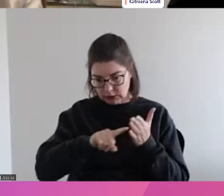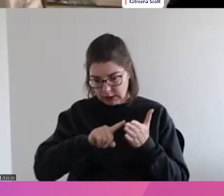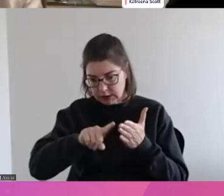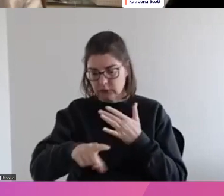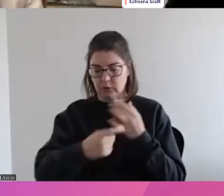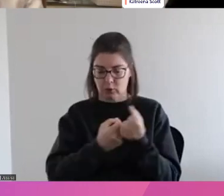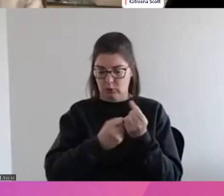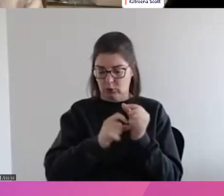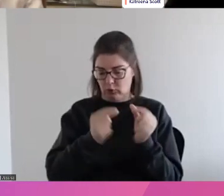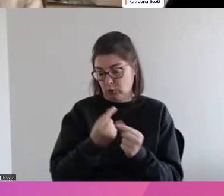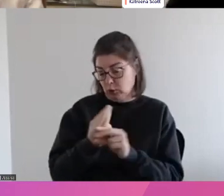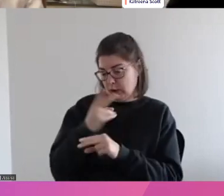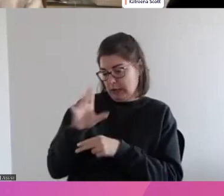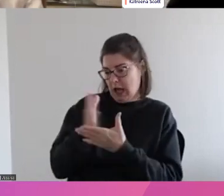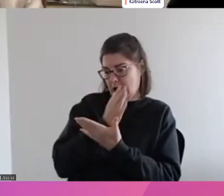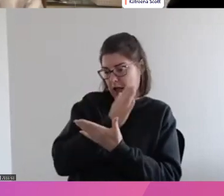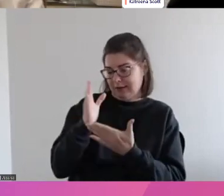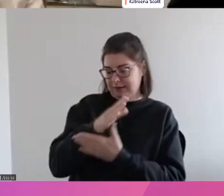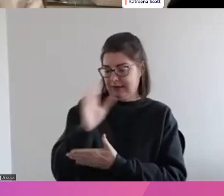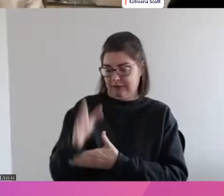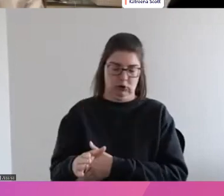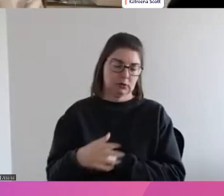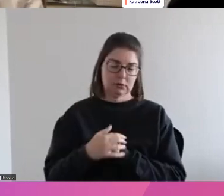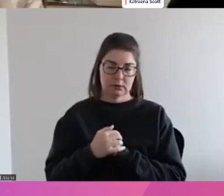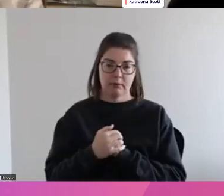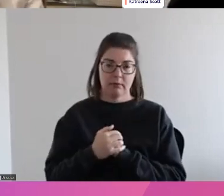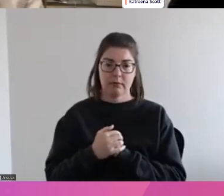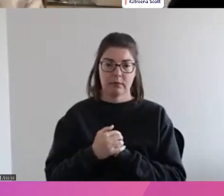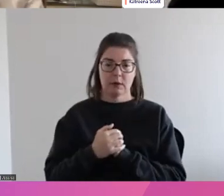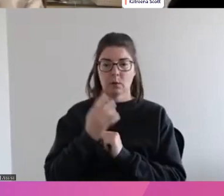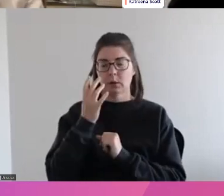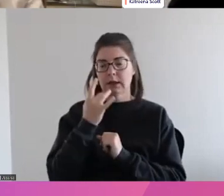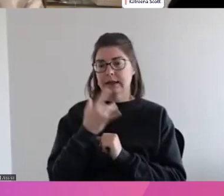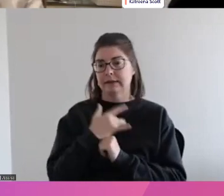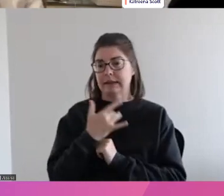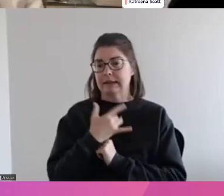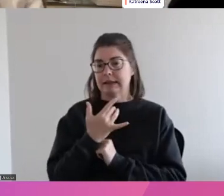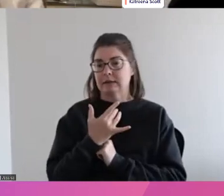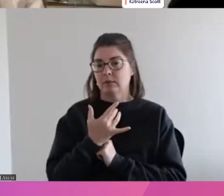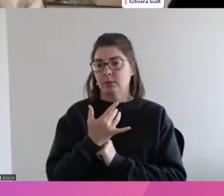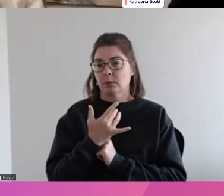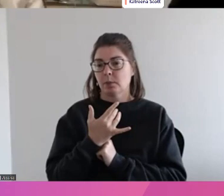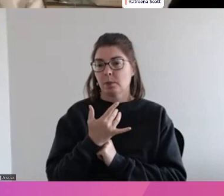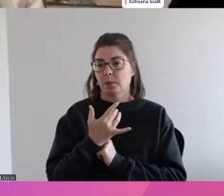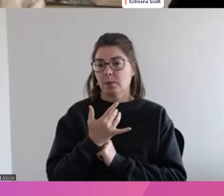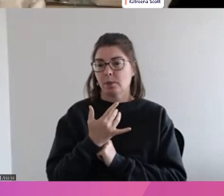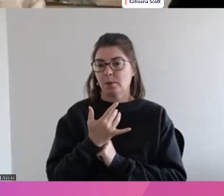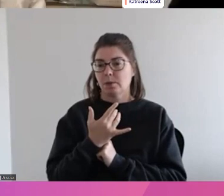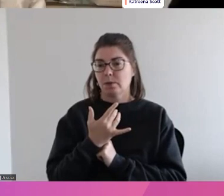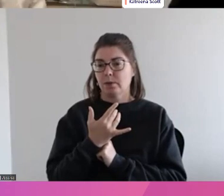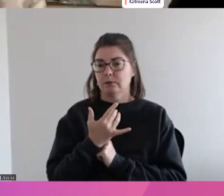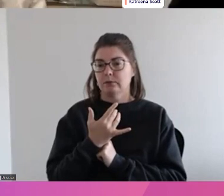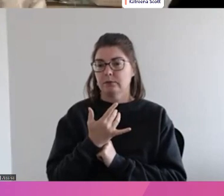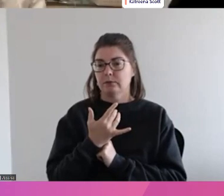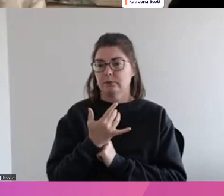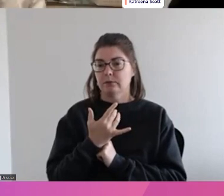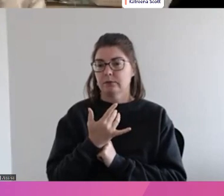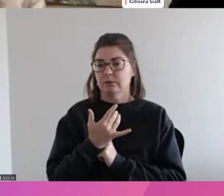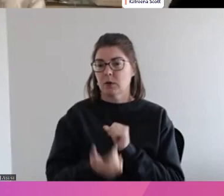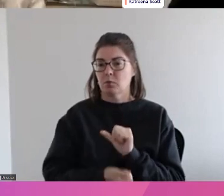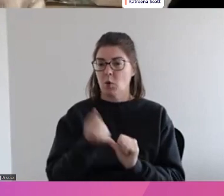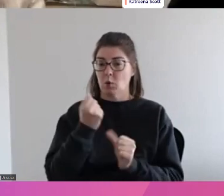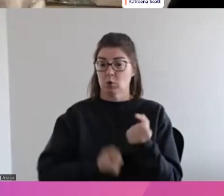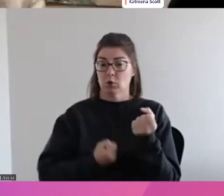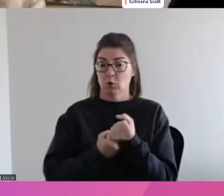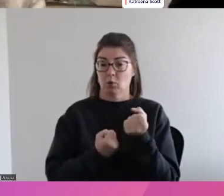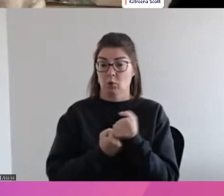nouveau, et j'ai fait bien des études de groupes de soutien donc par la suite, mais je ne crois pas que la plupart